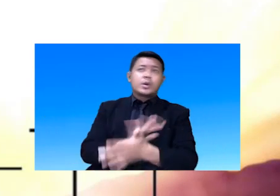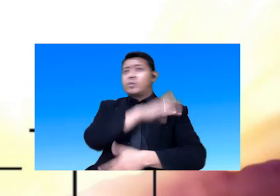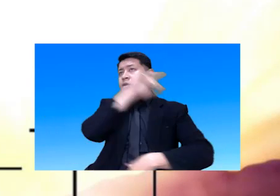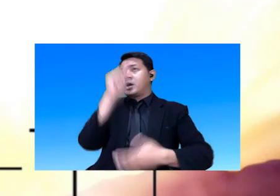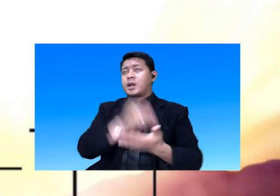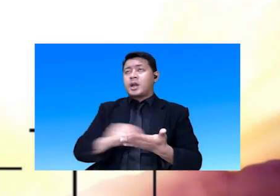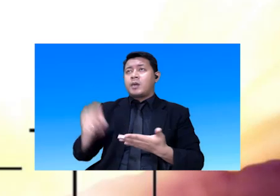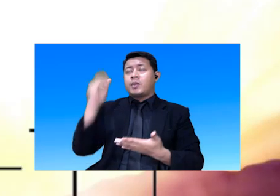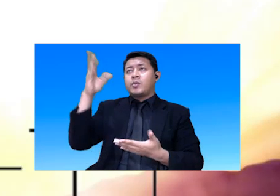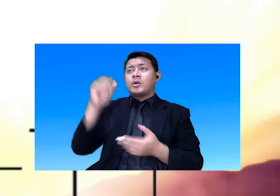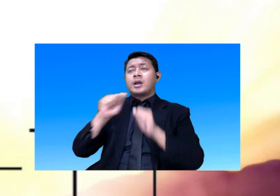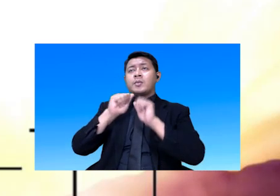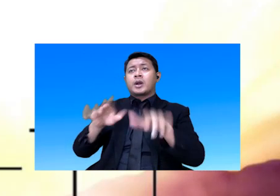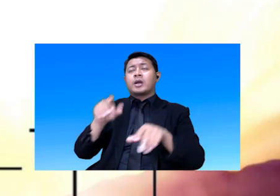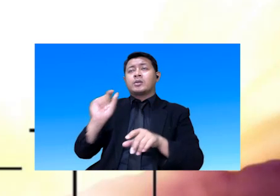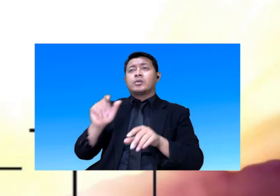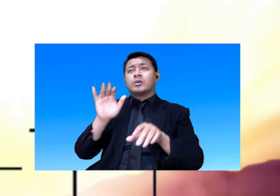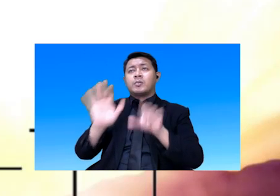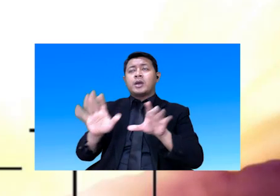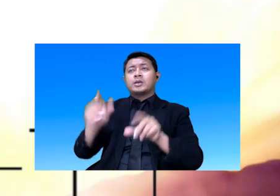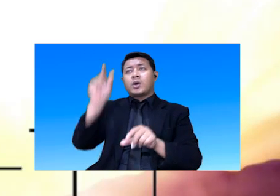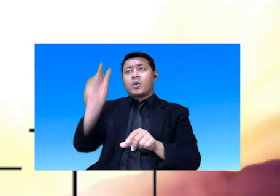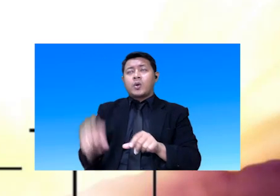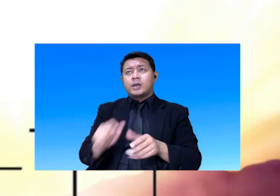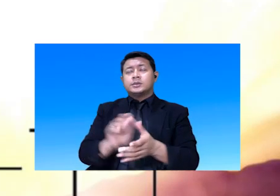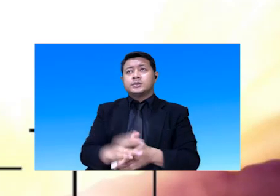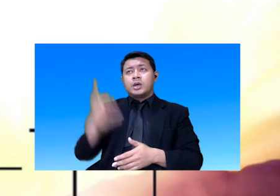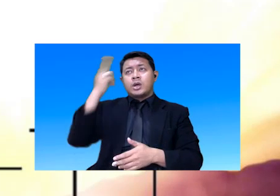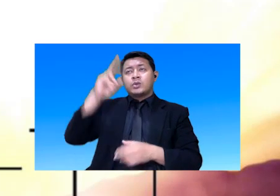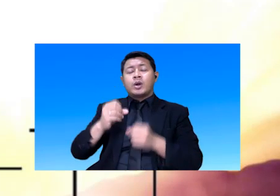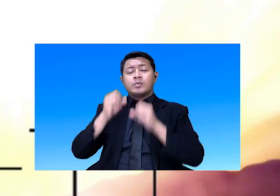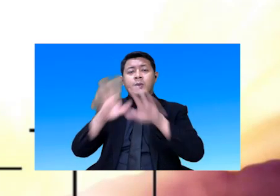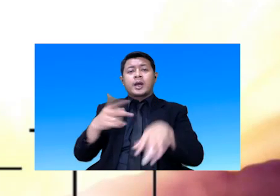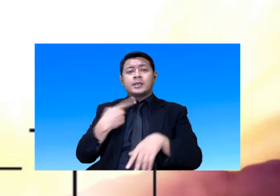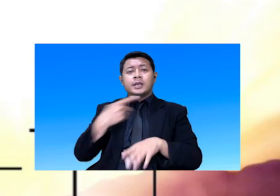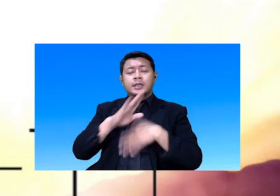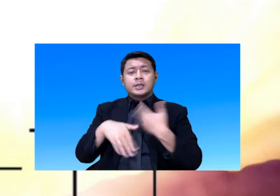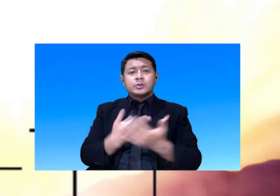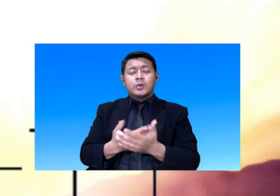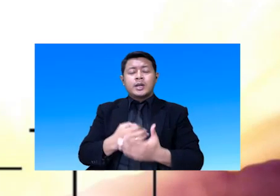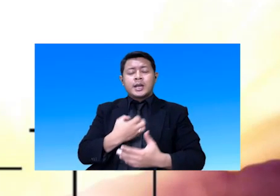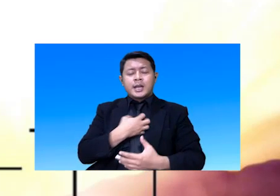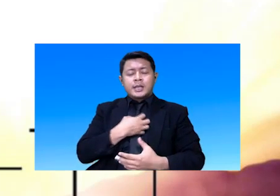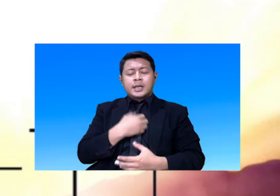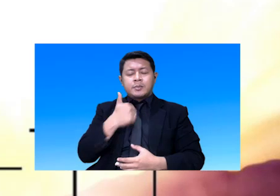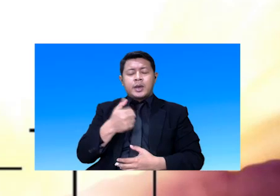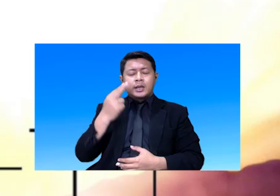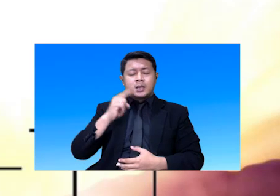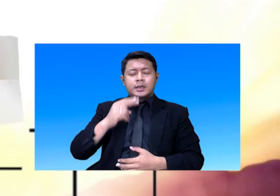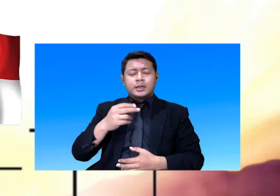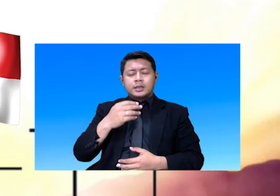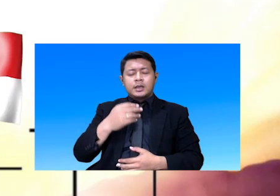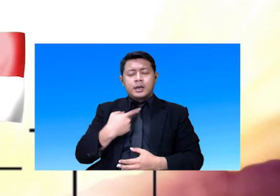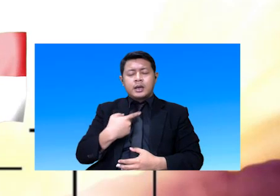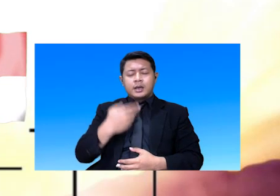orang. Tuhan memberkati kita semua dan niat-niat baik kita dalam nama Bapa dan Putera dan Roh